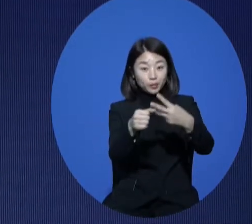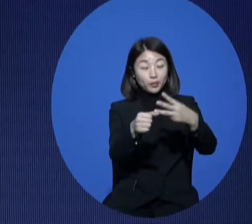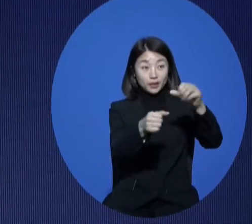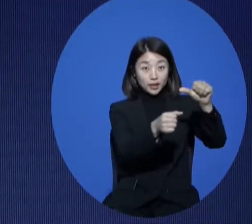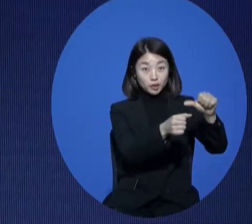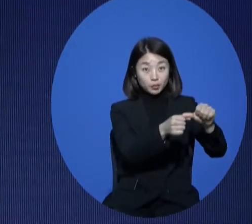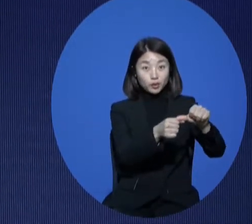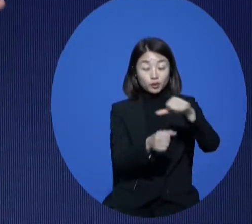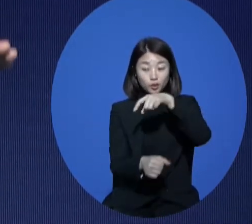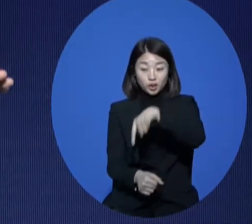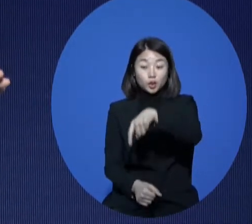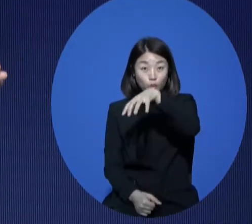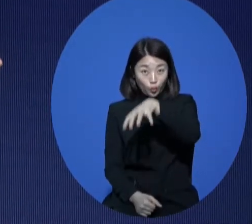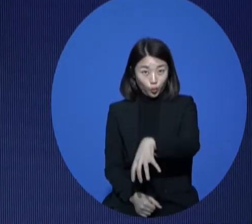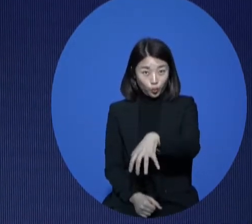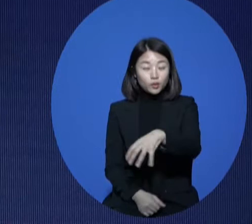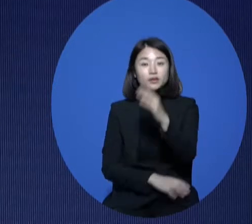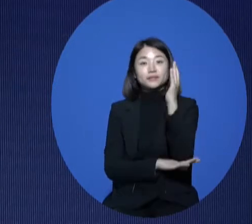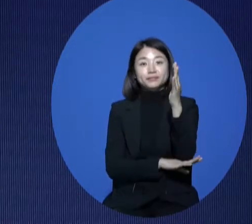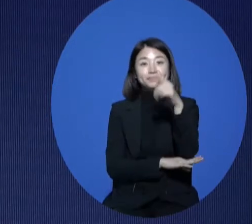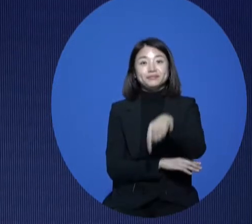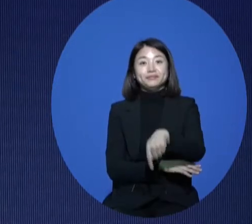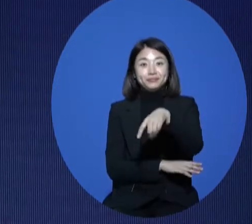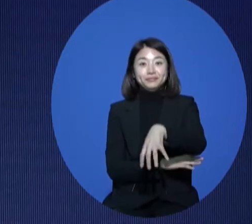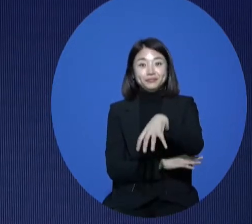다섯째 세션이 이 장소에서